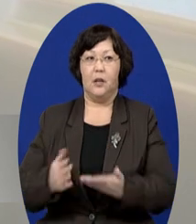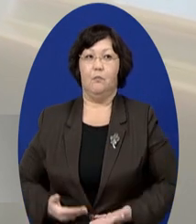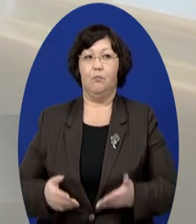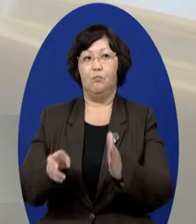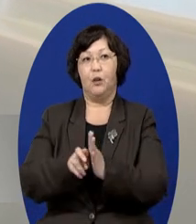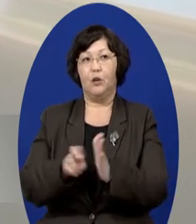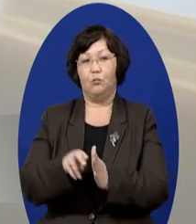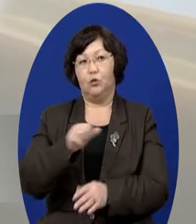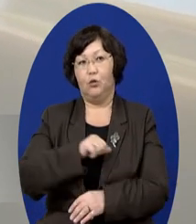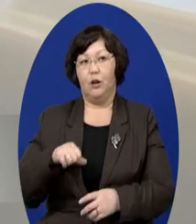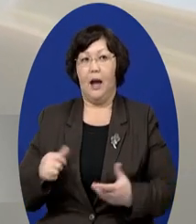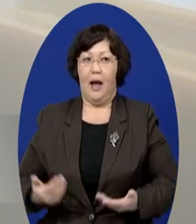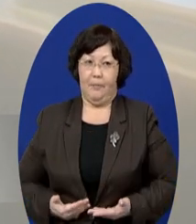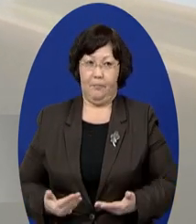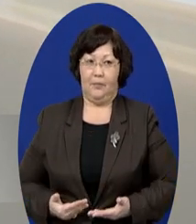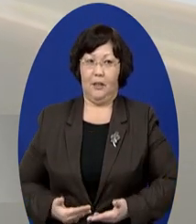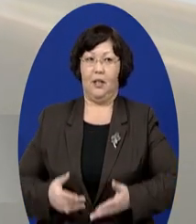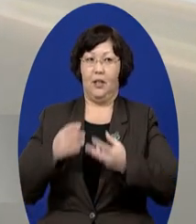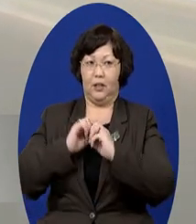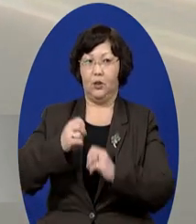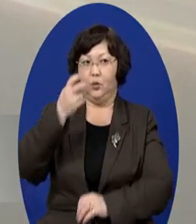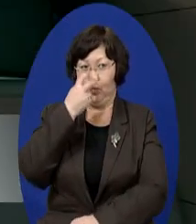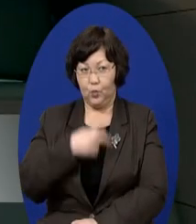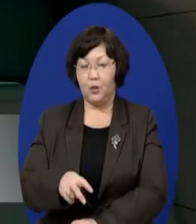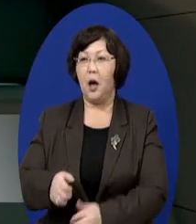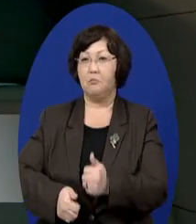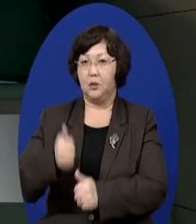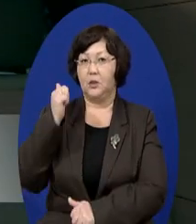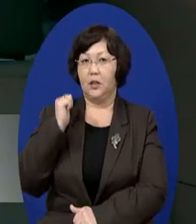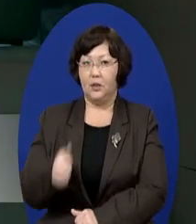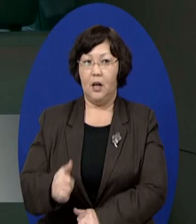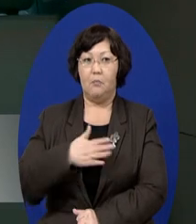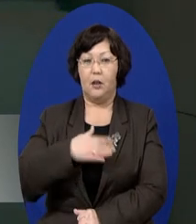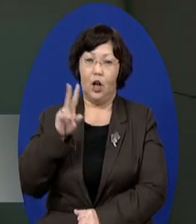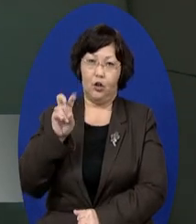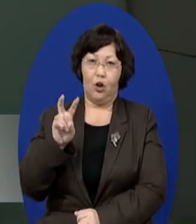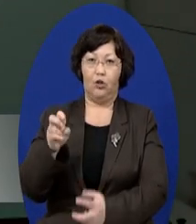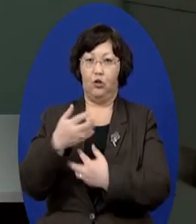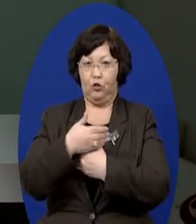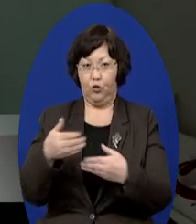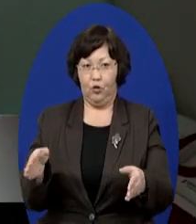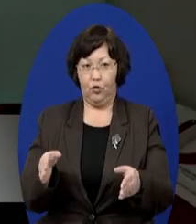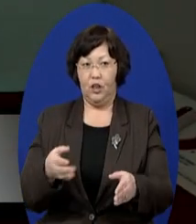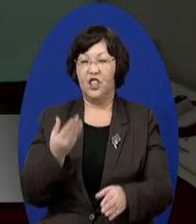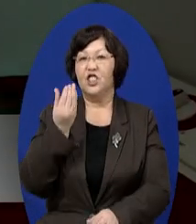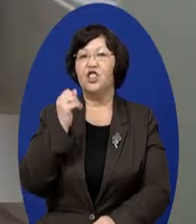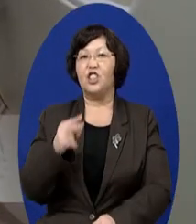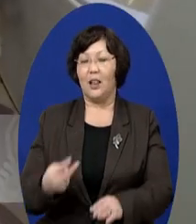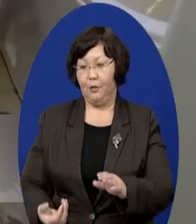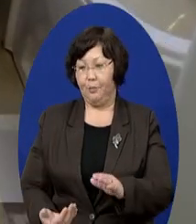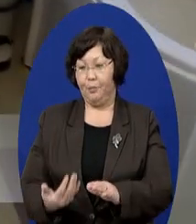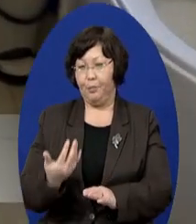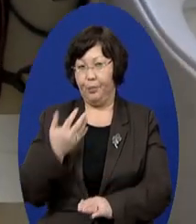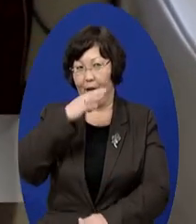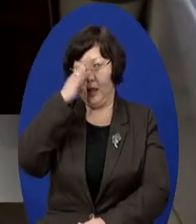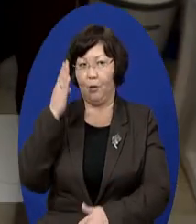өөрх амьдрал дээр хийж үтсэн. Тэр сумжилтаа олсоо. Тэгмээ одоо манай нойл төрөхт бол шалын халаалттай. Халаалтыг тавьчдаг